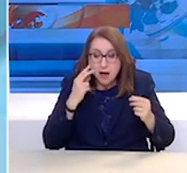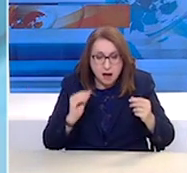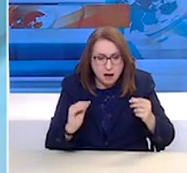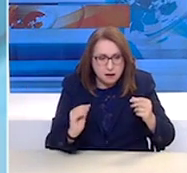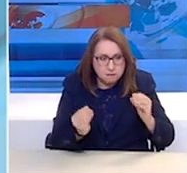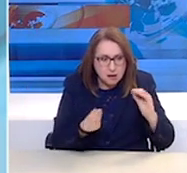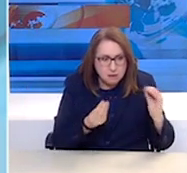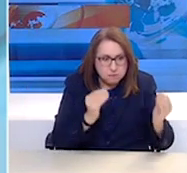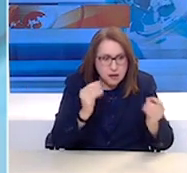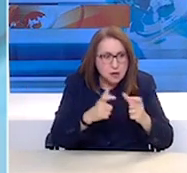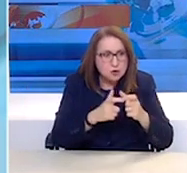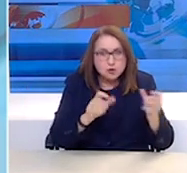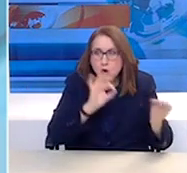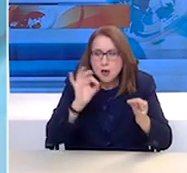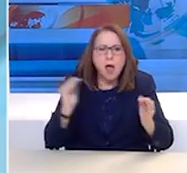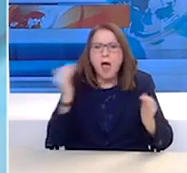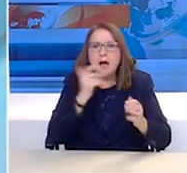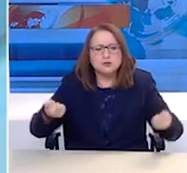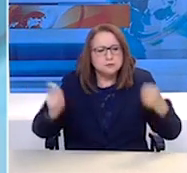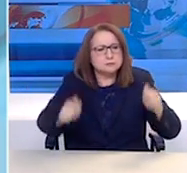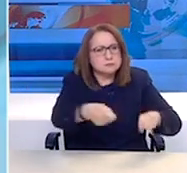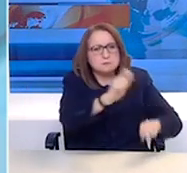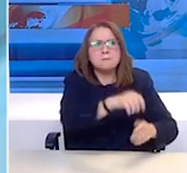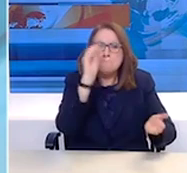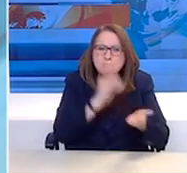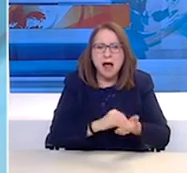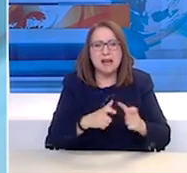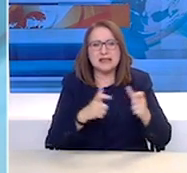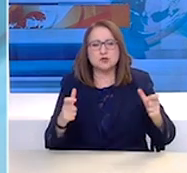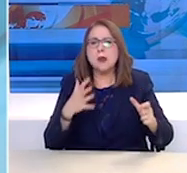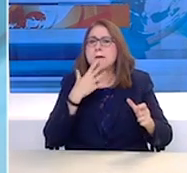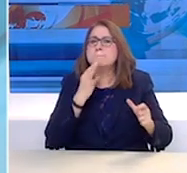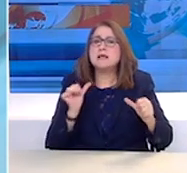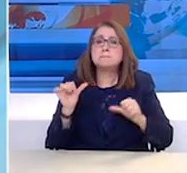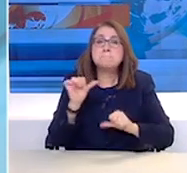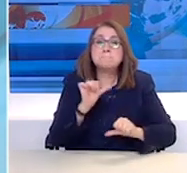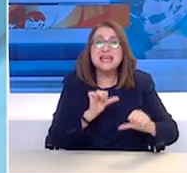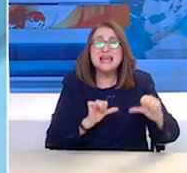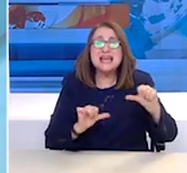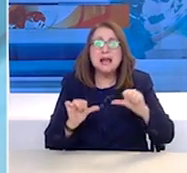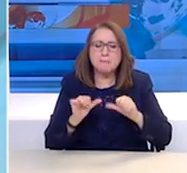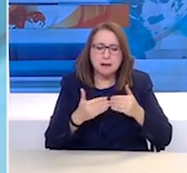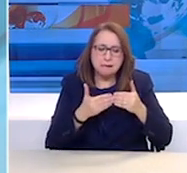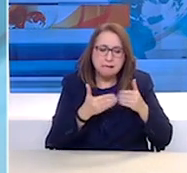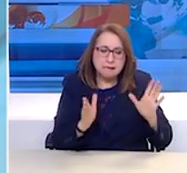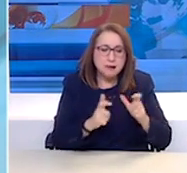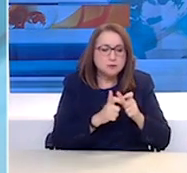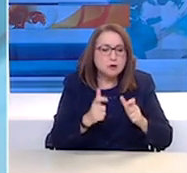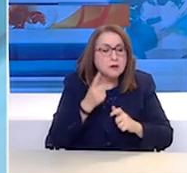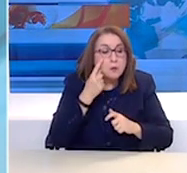γιατί αυτό θα γίνει, αυτό θα κάνουν όλες οι χώρες. Θα βλέπουν πώς λειτουργούν τα μέτρα, θα τηρούν με ευλαβική